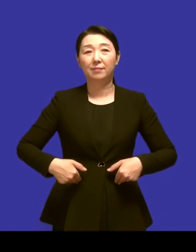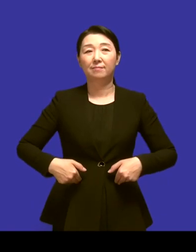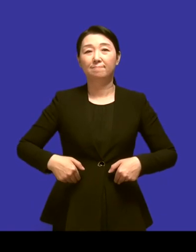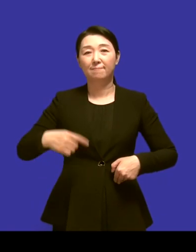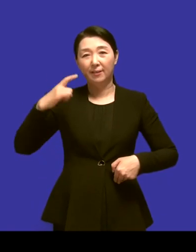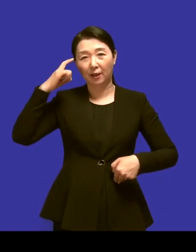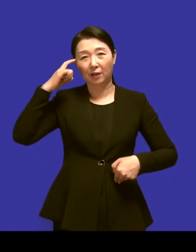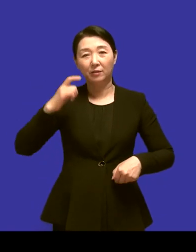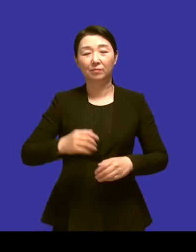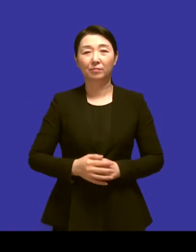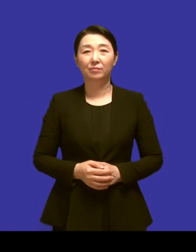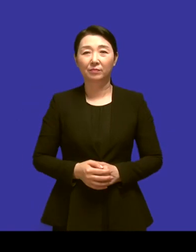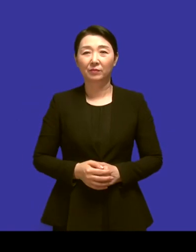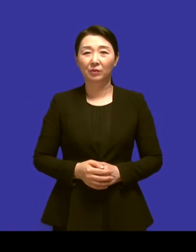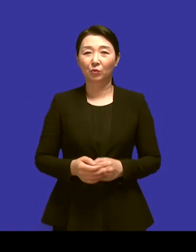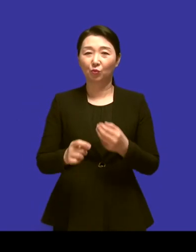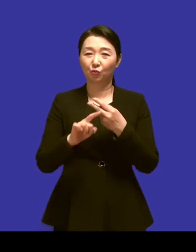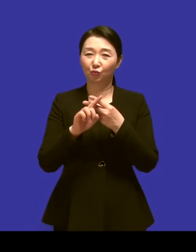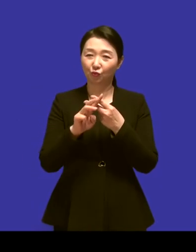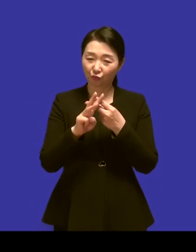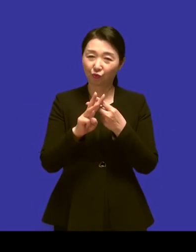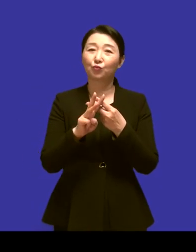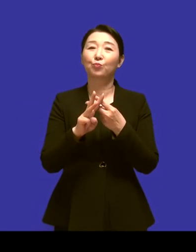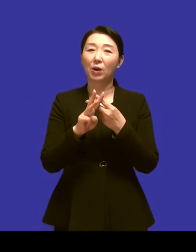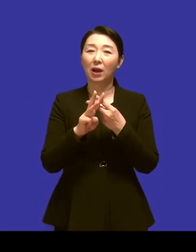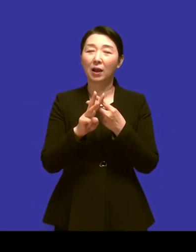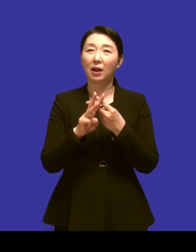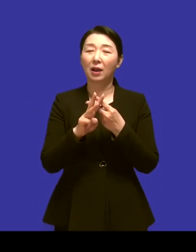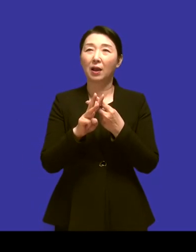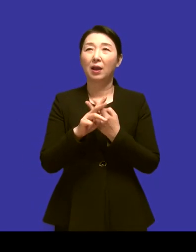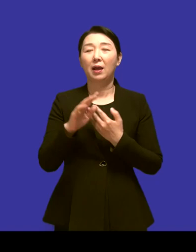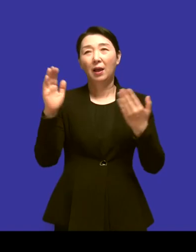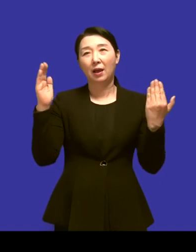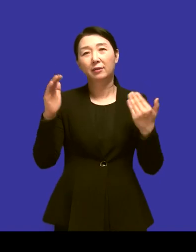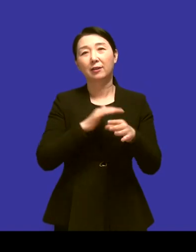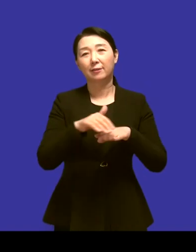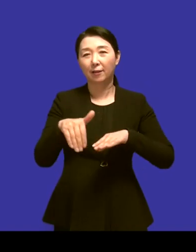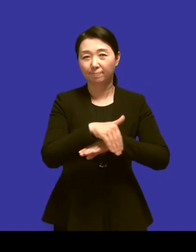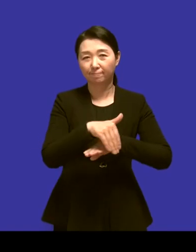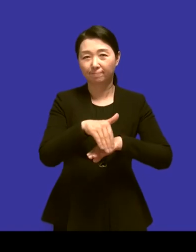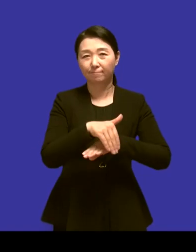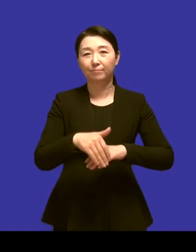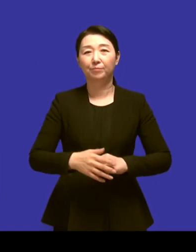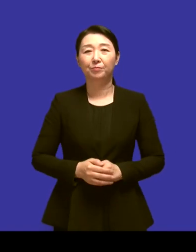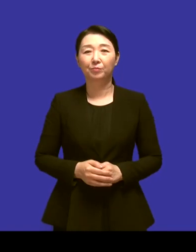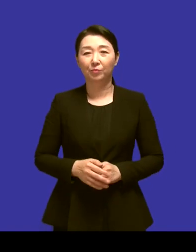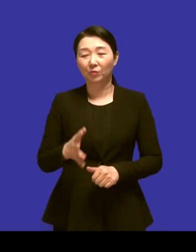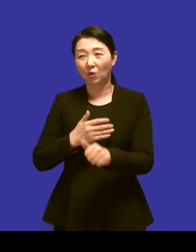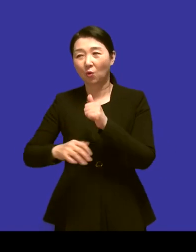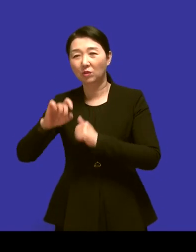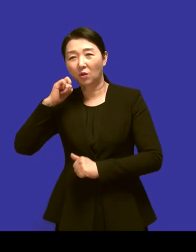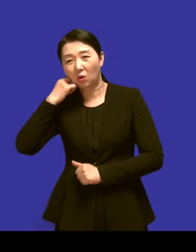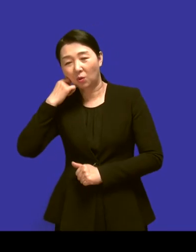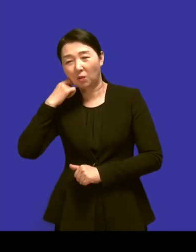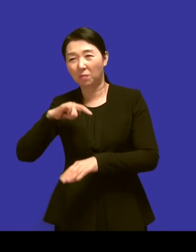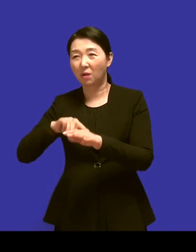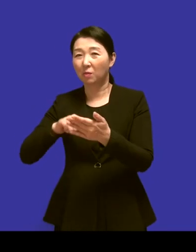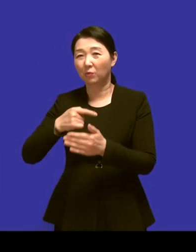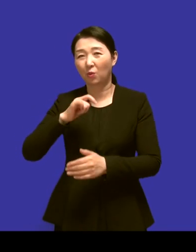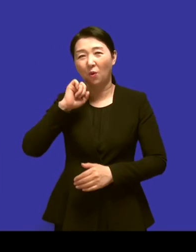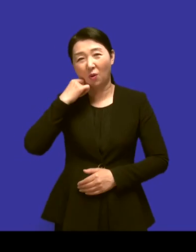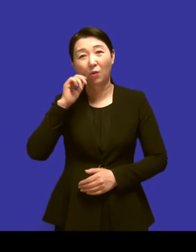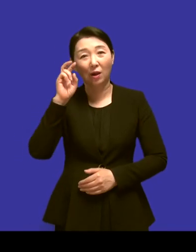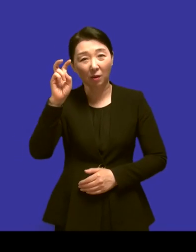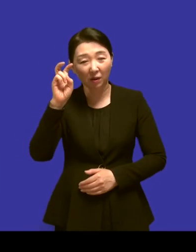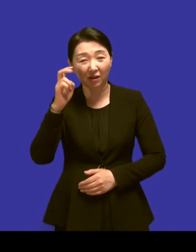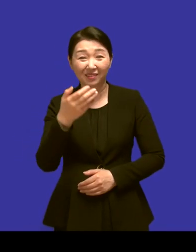마음을 먹으면서 중학교 시절 이렇게 1학년 때부터 이렇게 보냈었던 것 같아요. 아, 그때 환경이 어려우면 좀 네. 심적으로도 많이 어려웠을 것